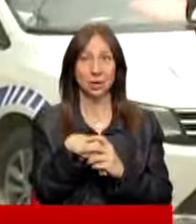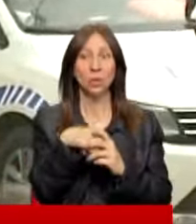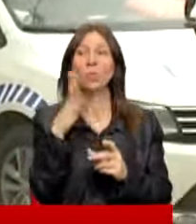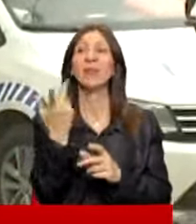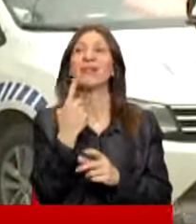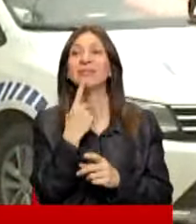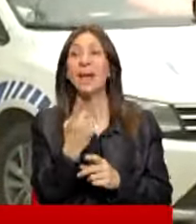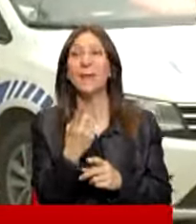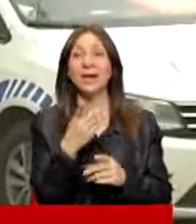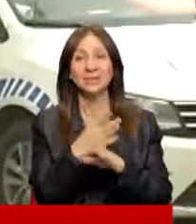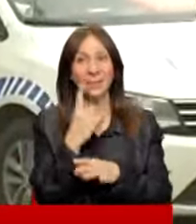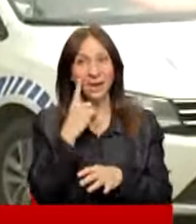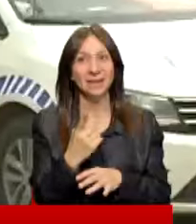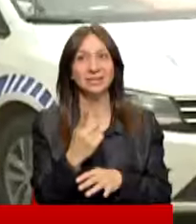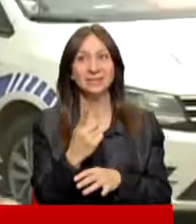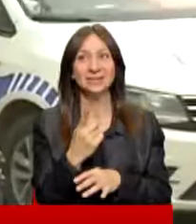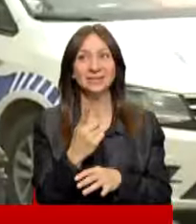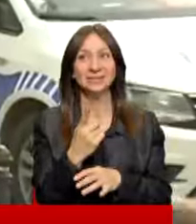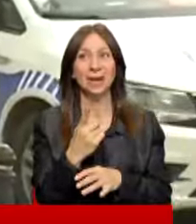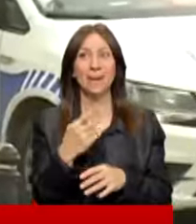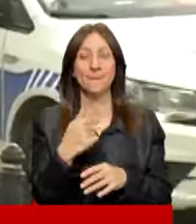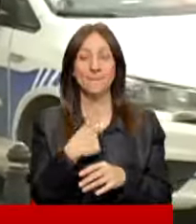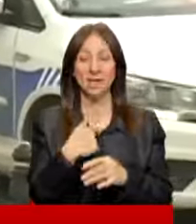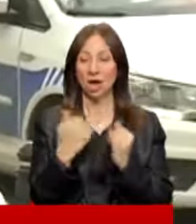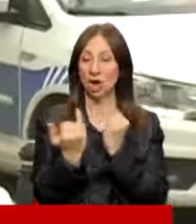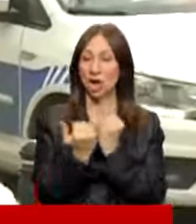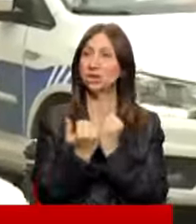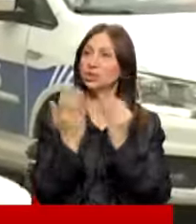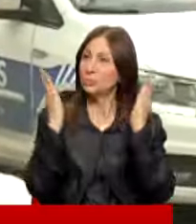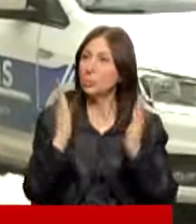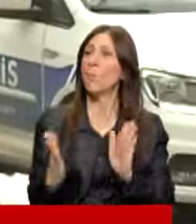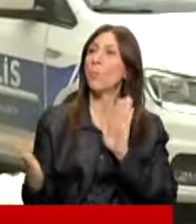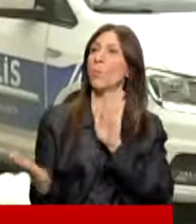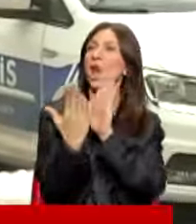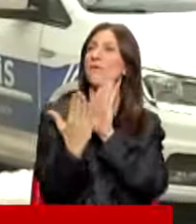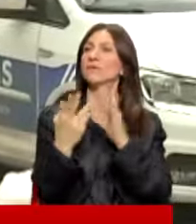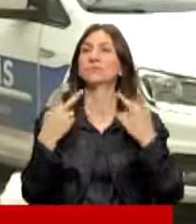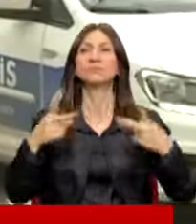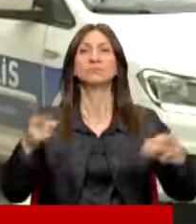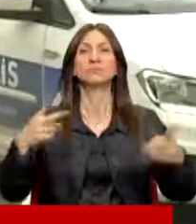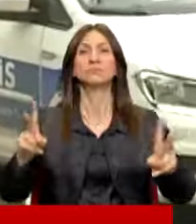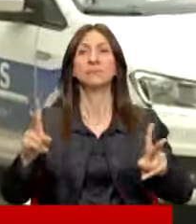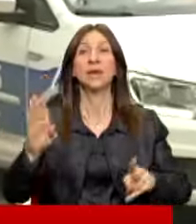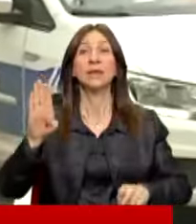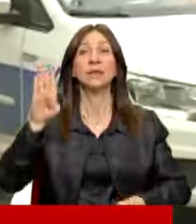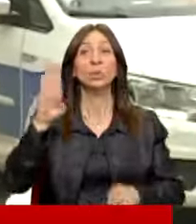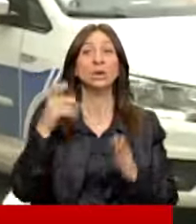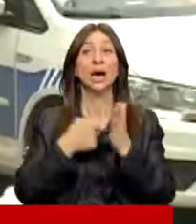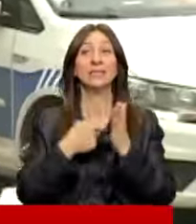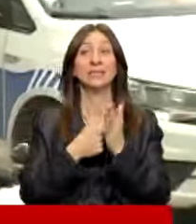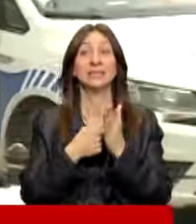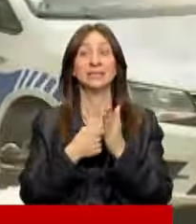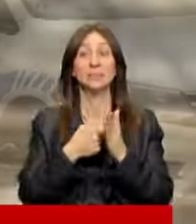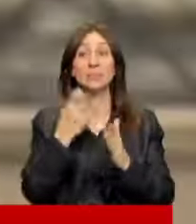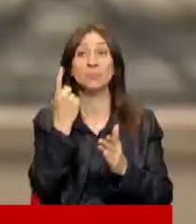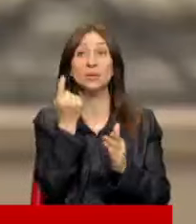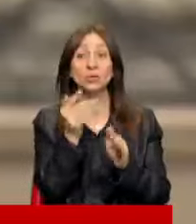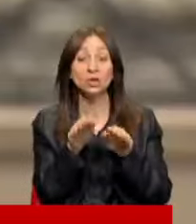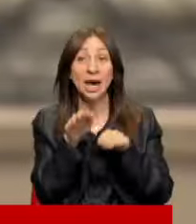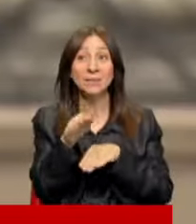şunu da gösteriyor aslına bakarsanız. Bana kardeşim dahi olsa muhalefet edebilir. Belki demokrasi adına atılacak